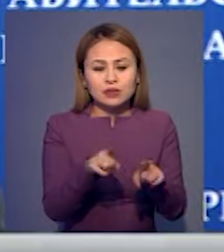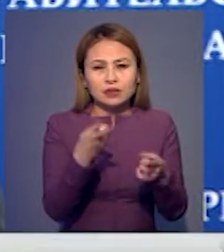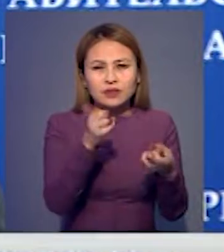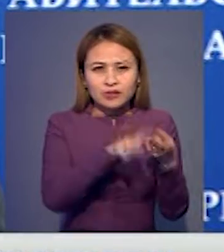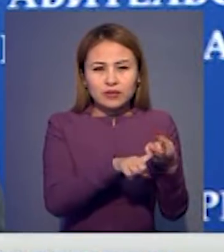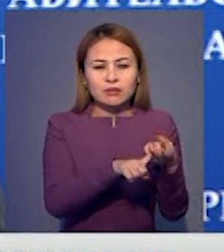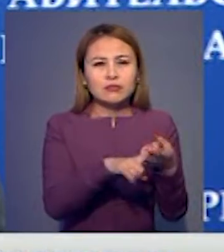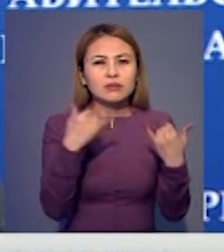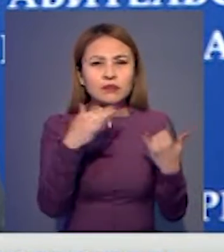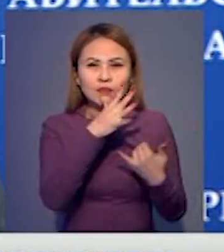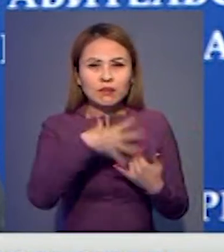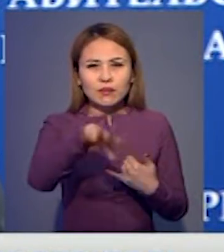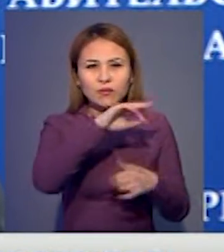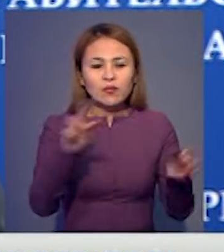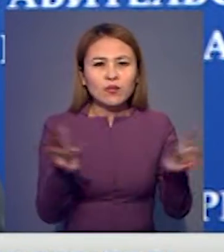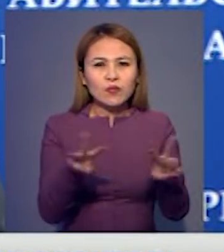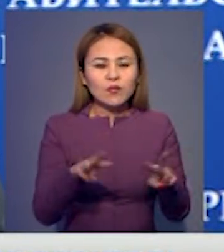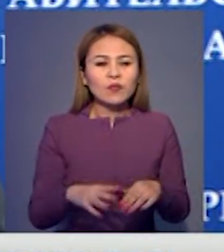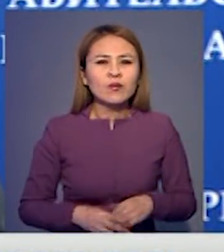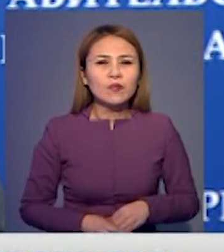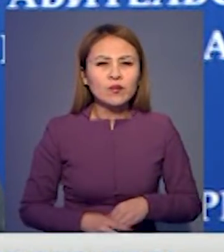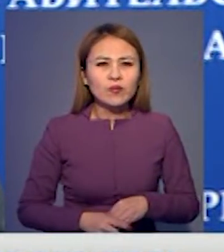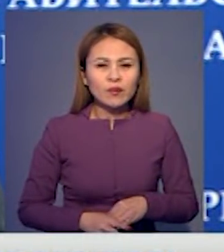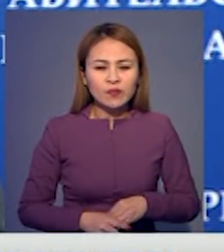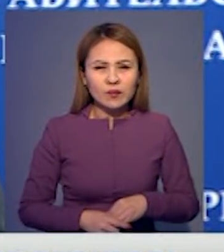Соған байланысты қазір біз барлық әкімдіктерден